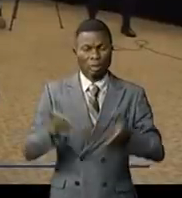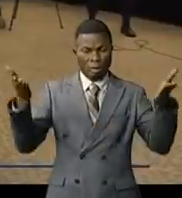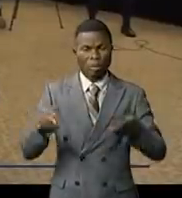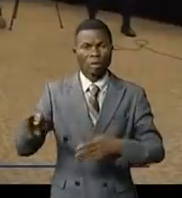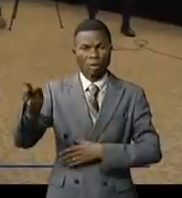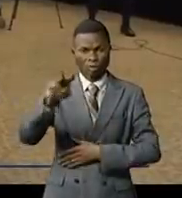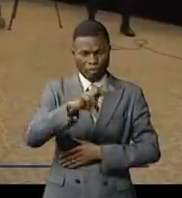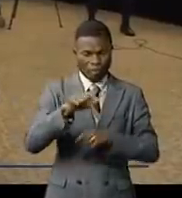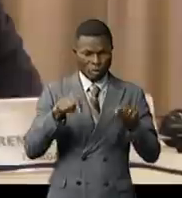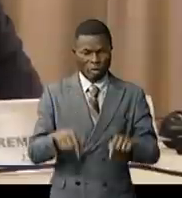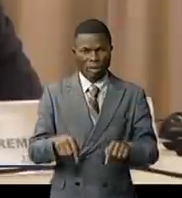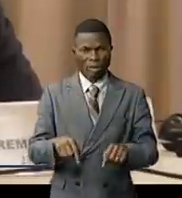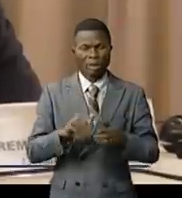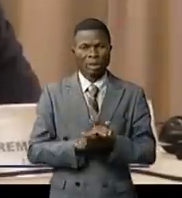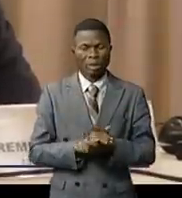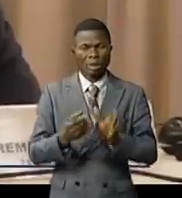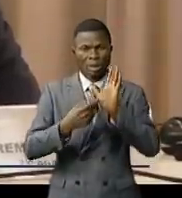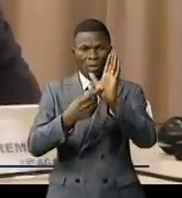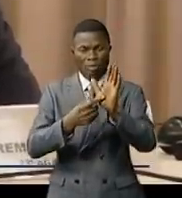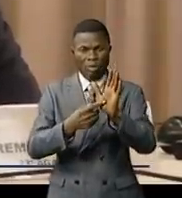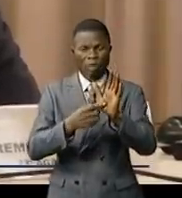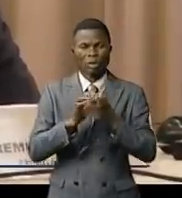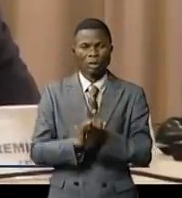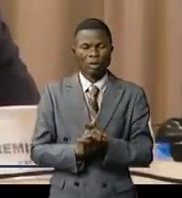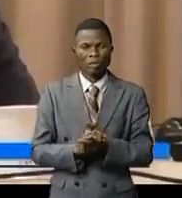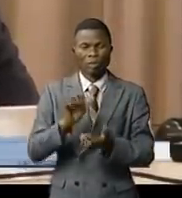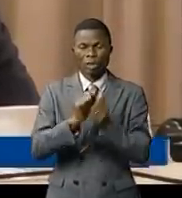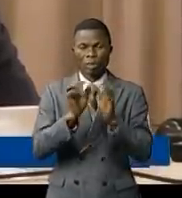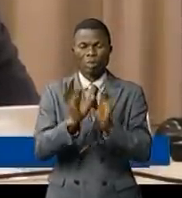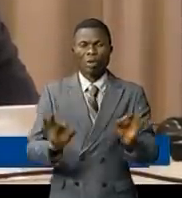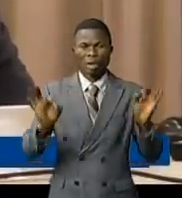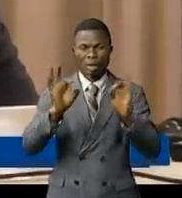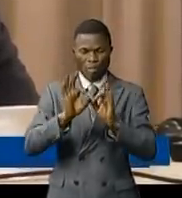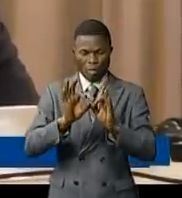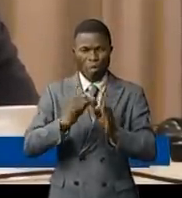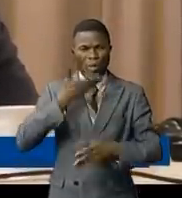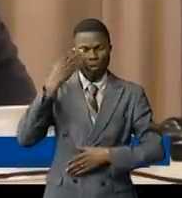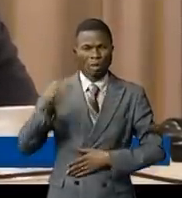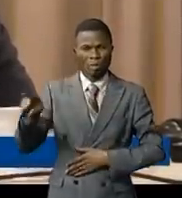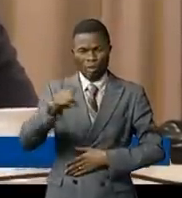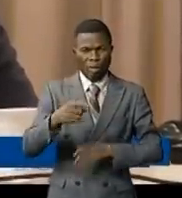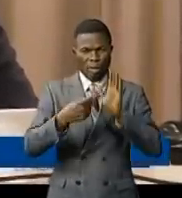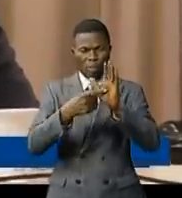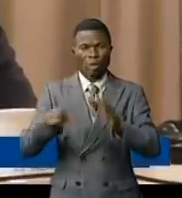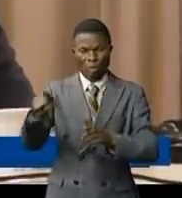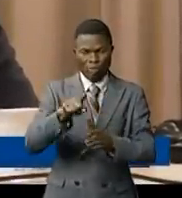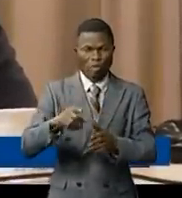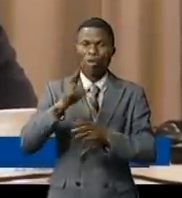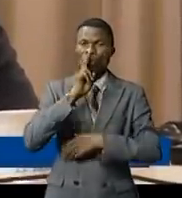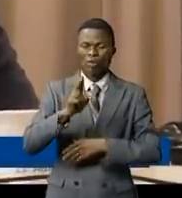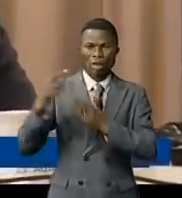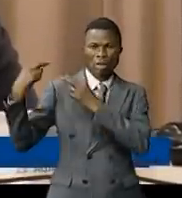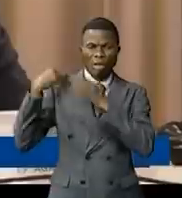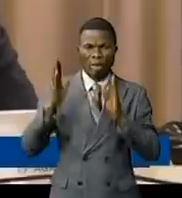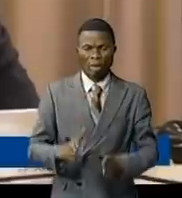présence démontre la grandeur de votre esprit, de responsabilité face